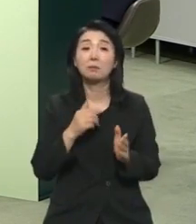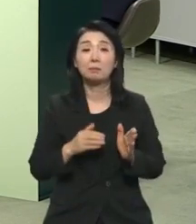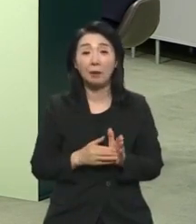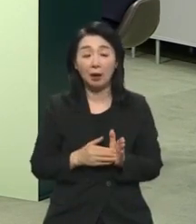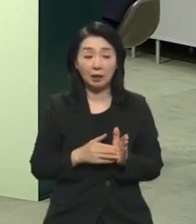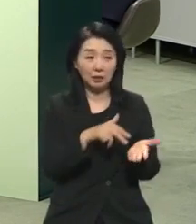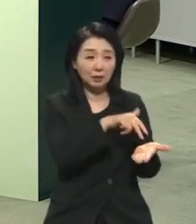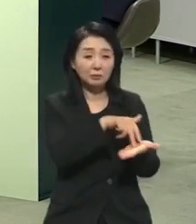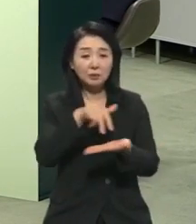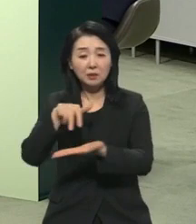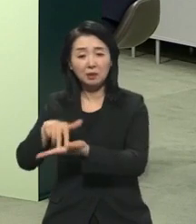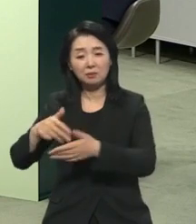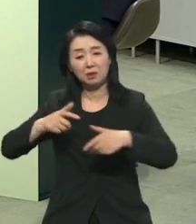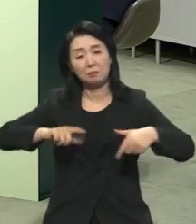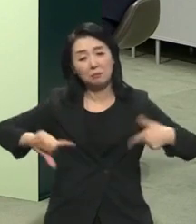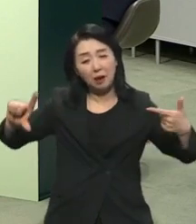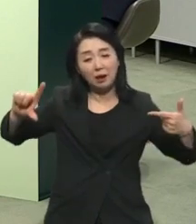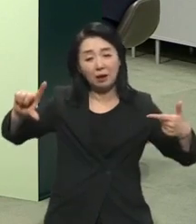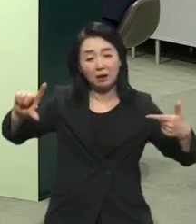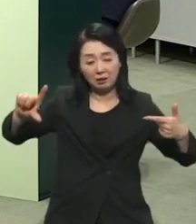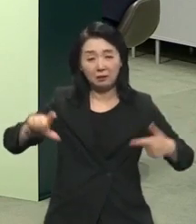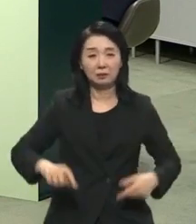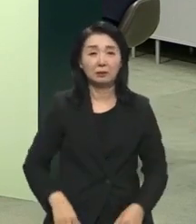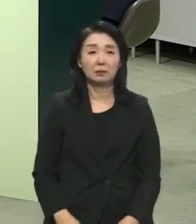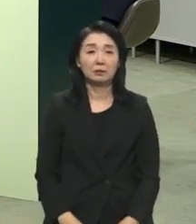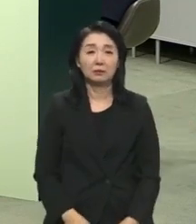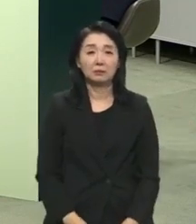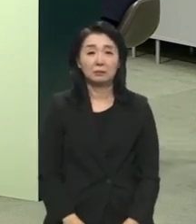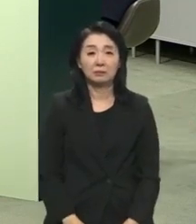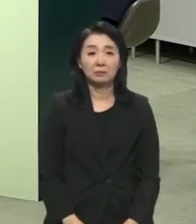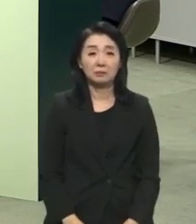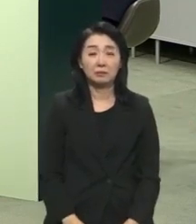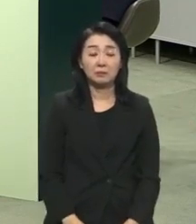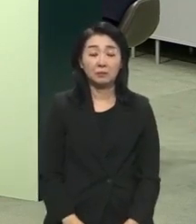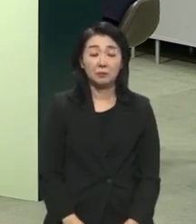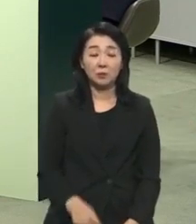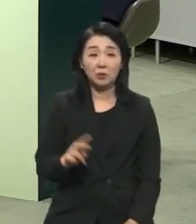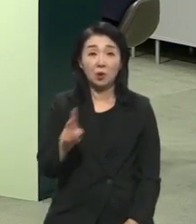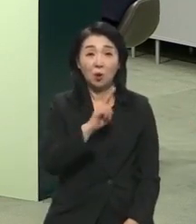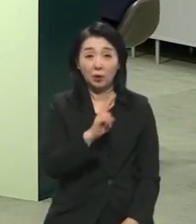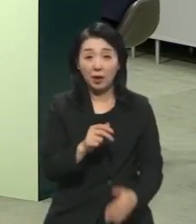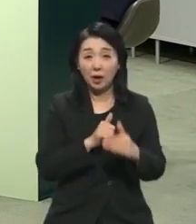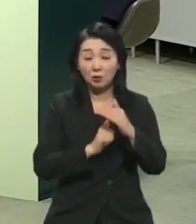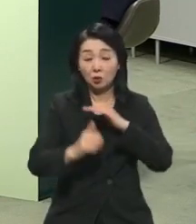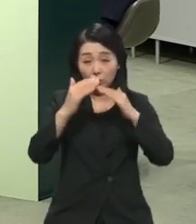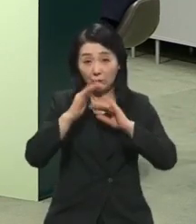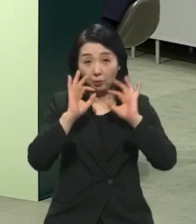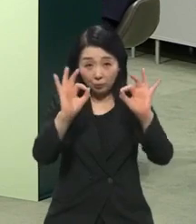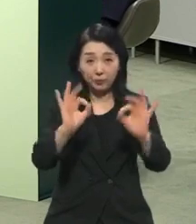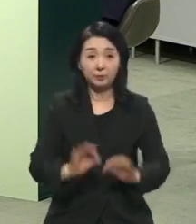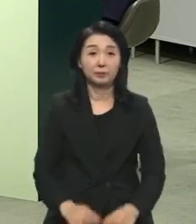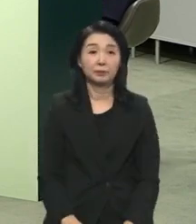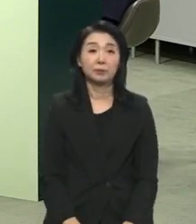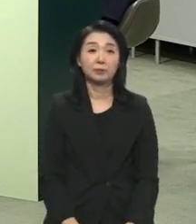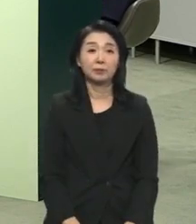기본적인 시각이 다르기 때문에 지금 이런 상황들이 벌어지고 있는 것 같습니다 오늘 지도부에 발언 들어보고 이야기 이어가겠습니다